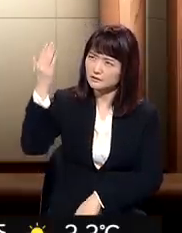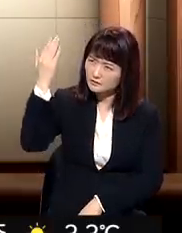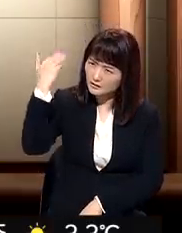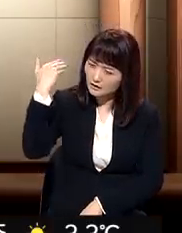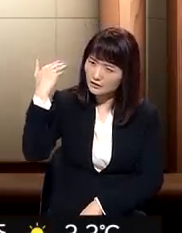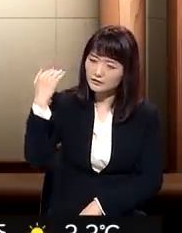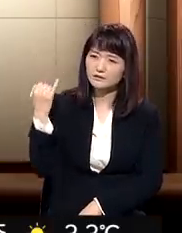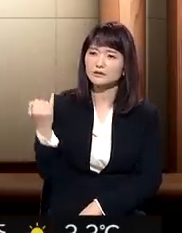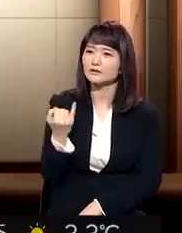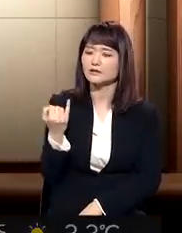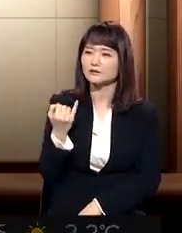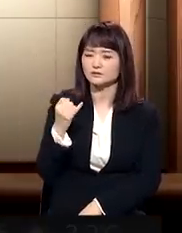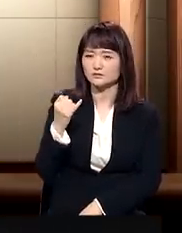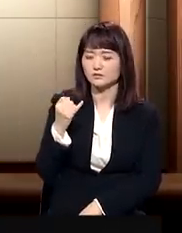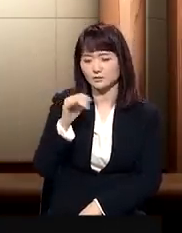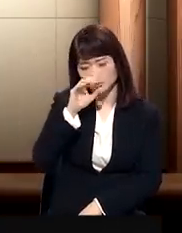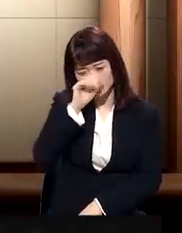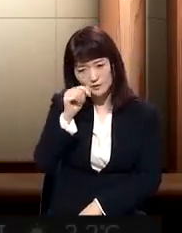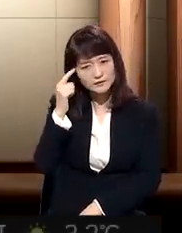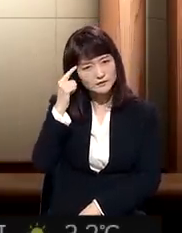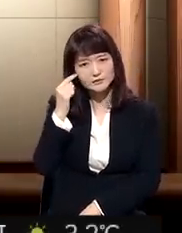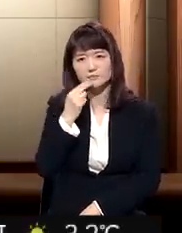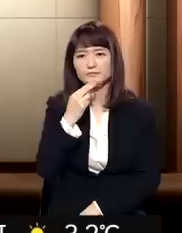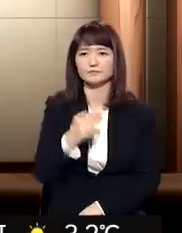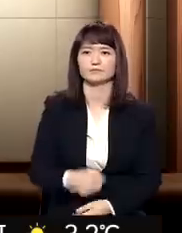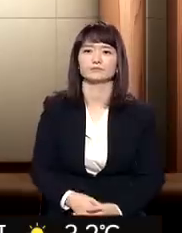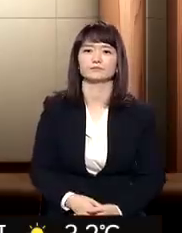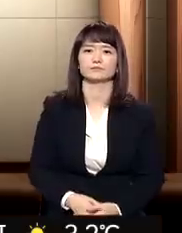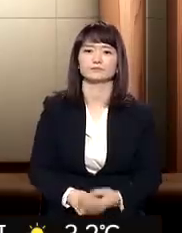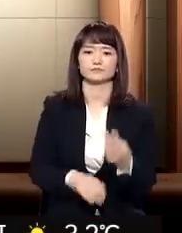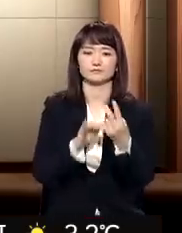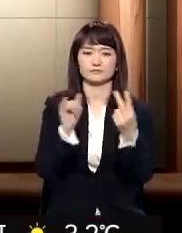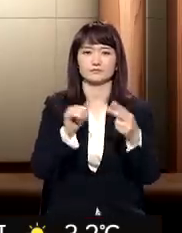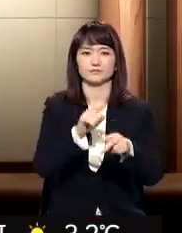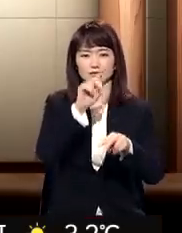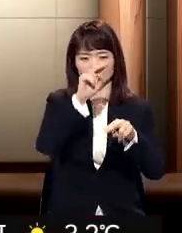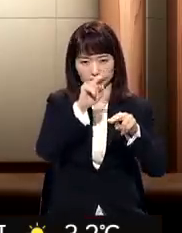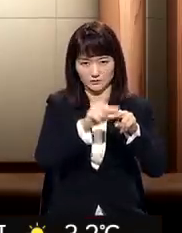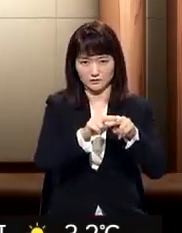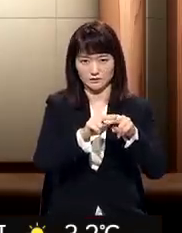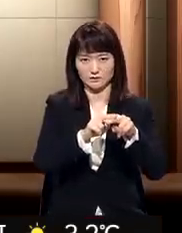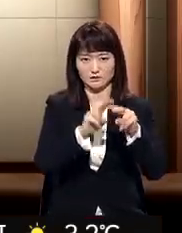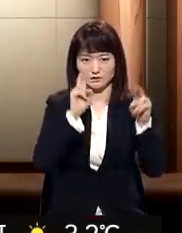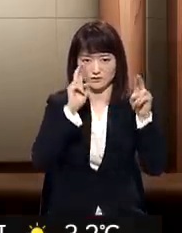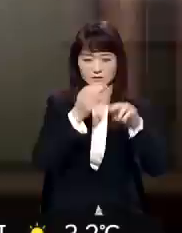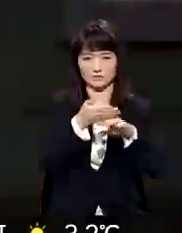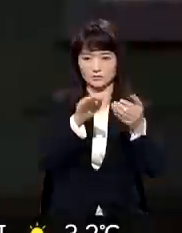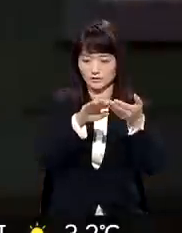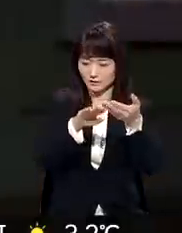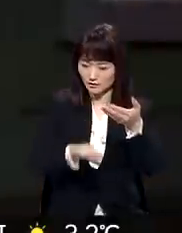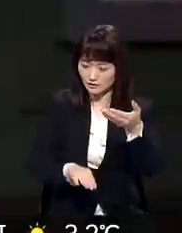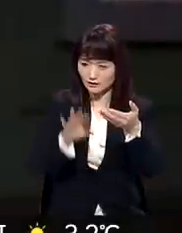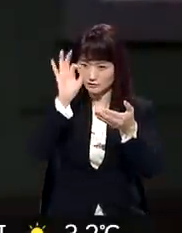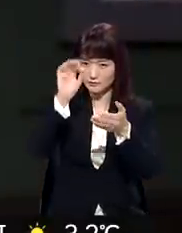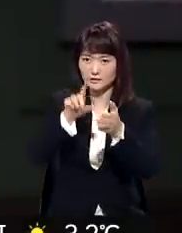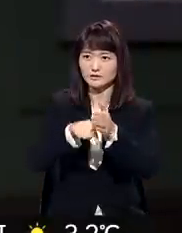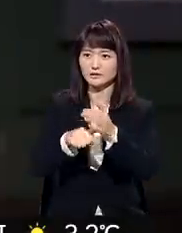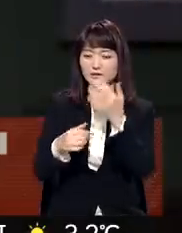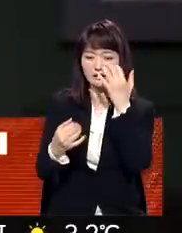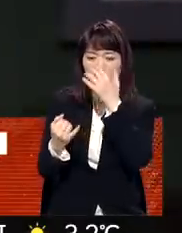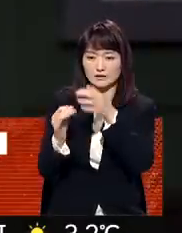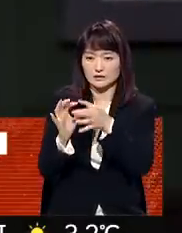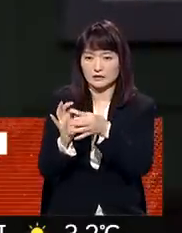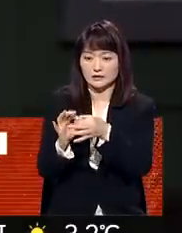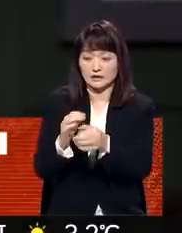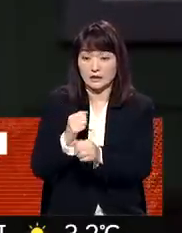표시한 정황도 전혀 없다 이렇게 지적을 했습니다 이런이 두 사람의 지위와 직장 관계 같은 걸 고려하면이 성적 접촉에 당황한